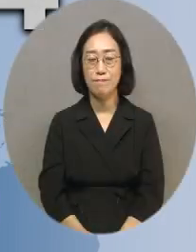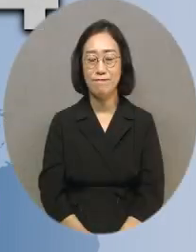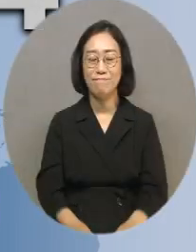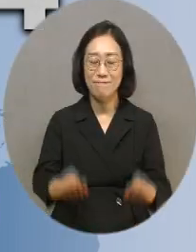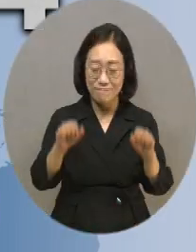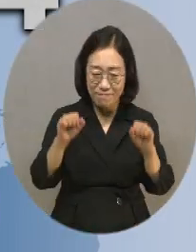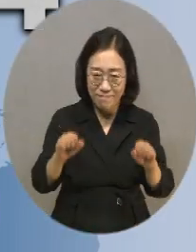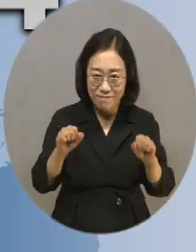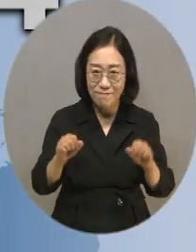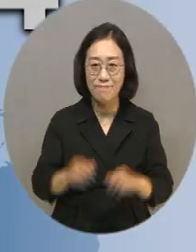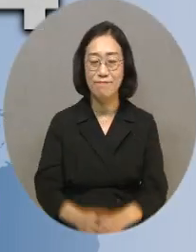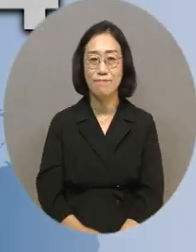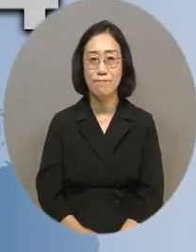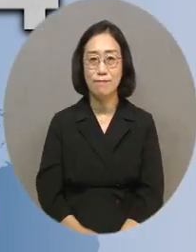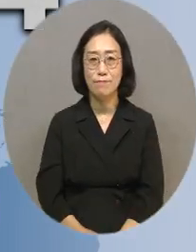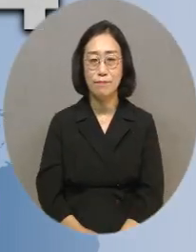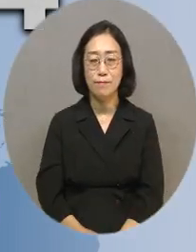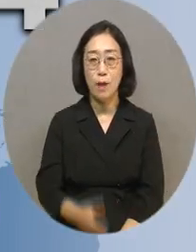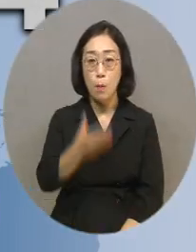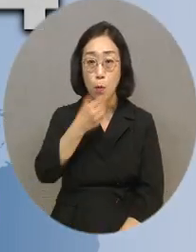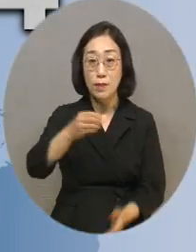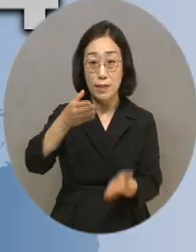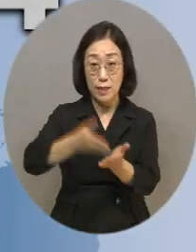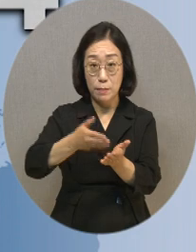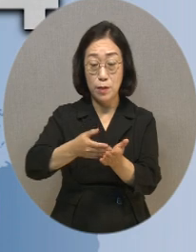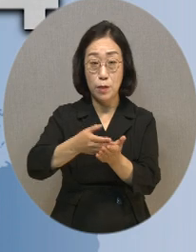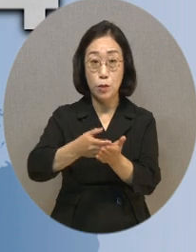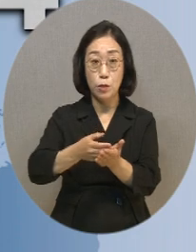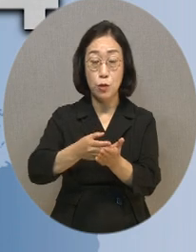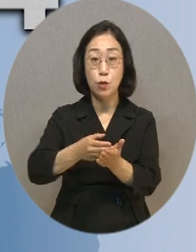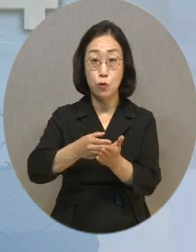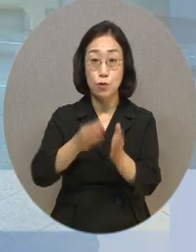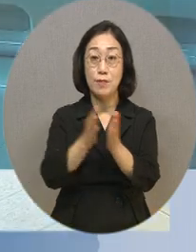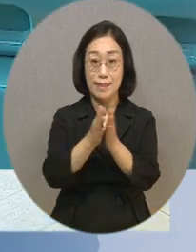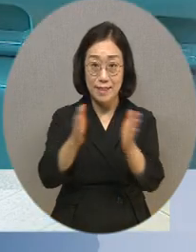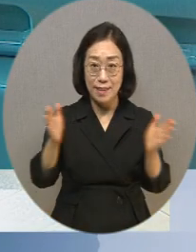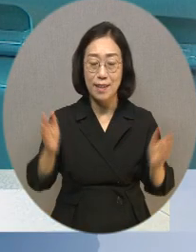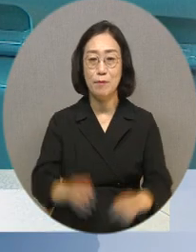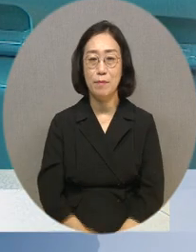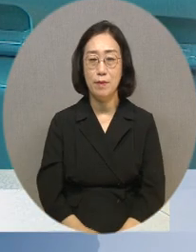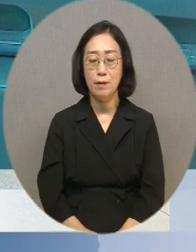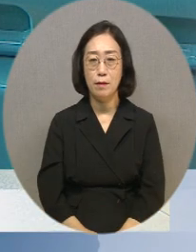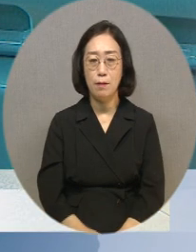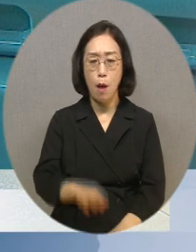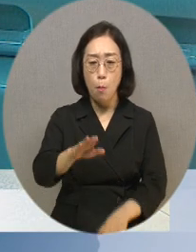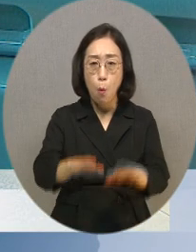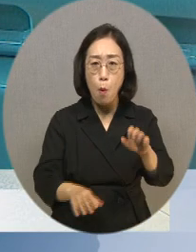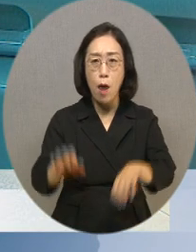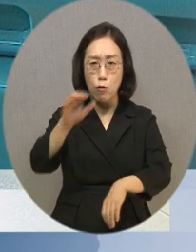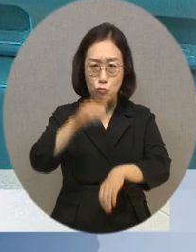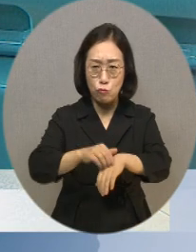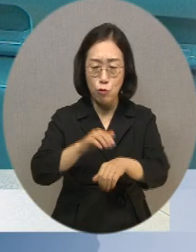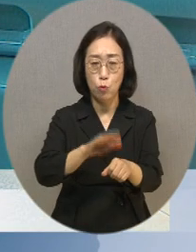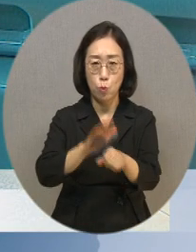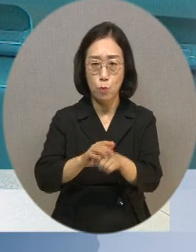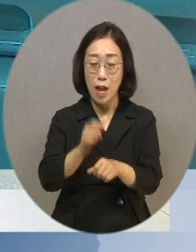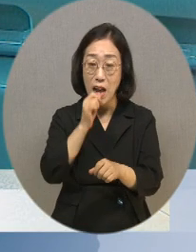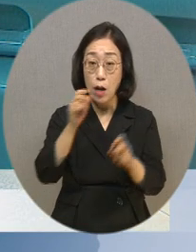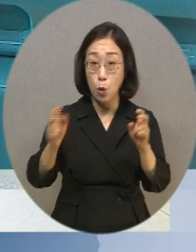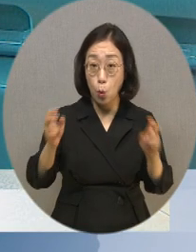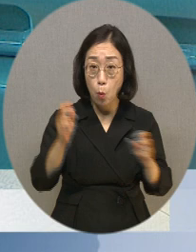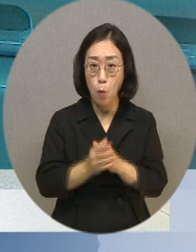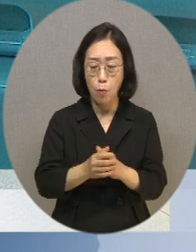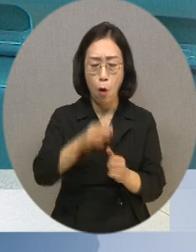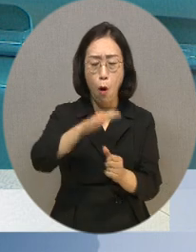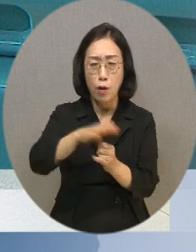시청자 여러분 안녕하십니까? WBC 복지TV 뉴스 24입니다. 보행훈련을 돕는 로봇이 걷기 어려운